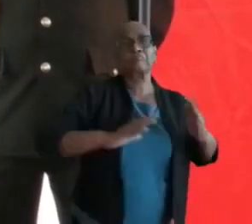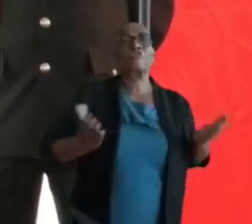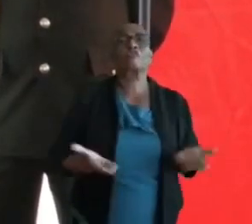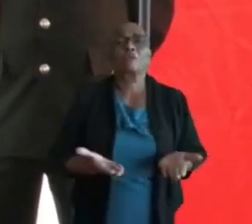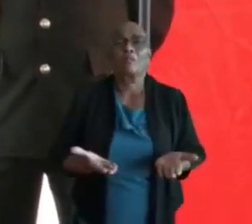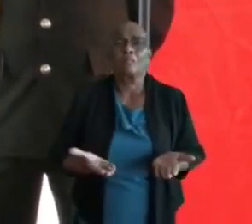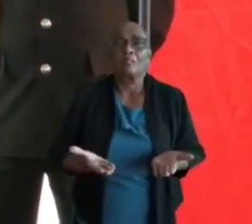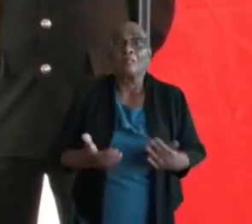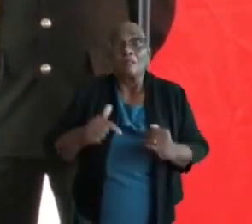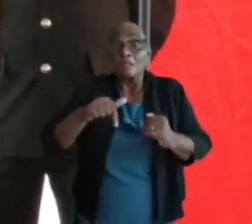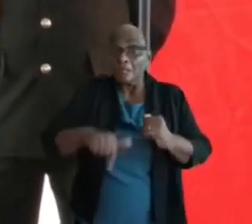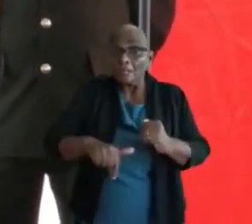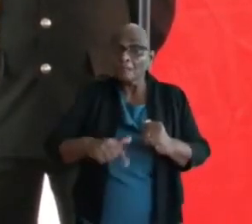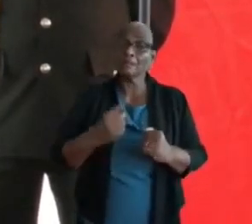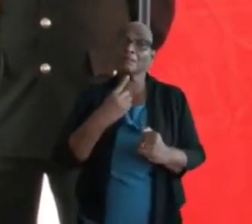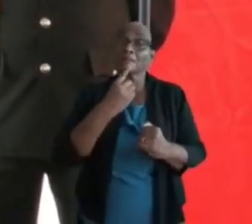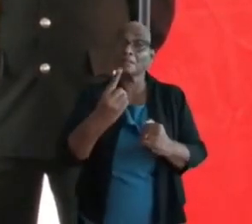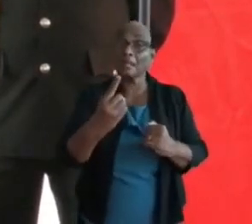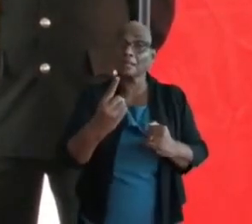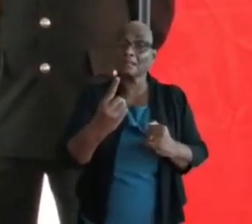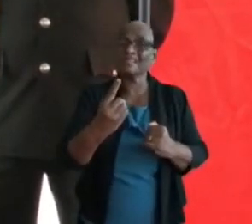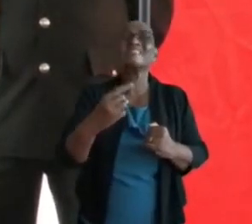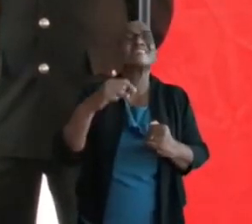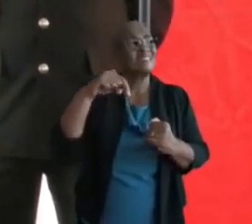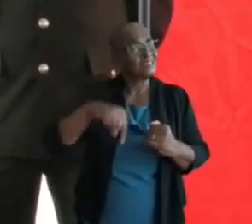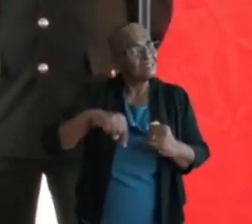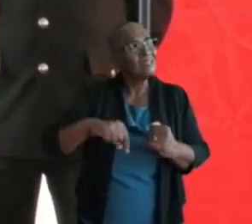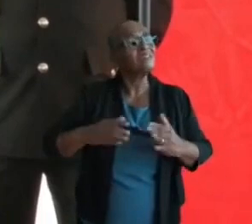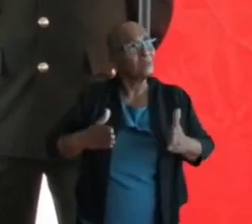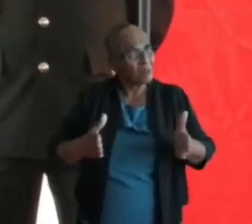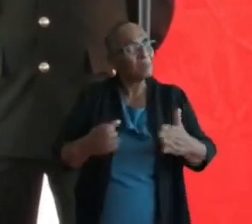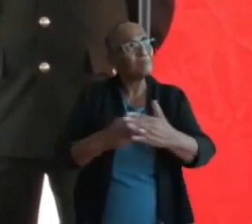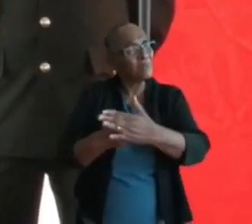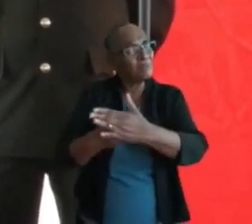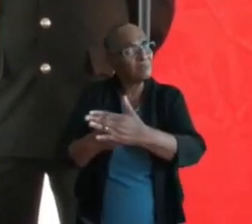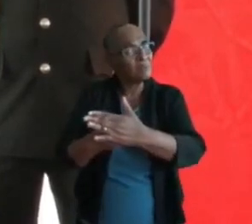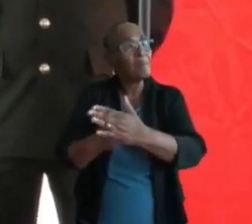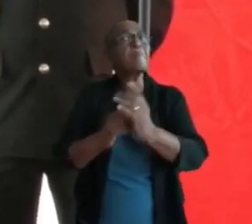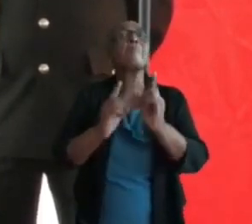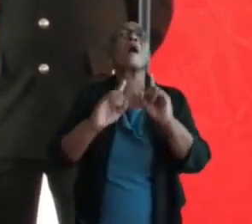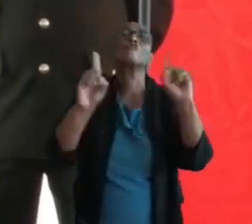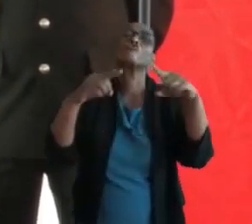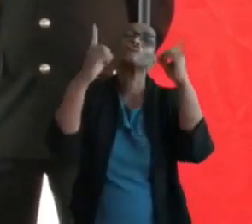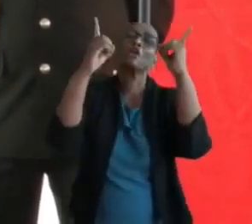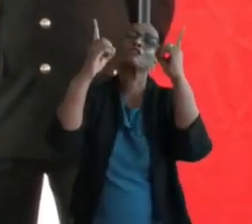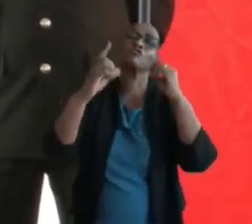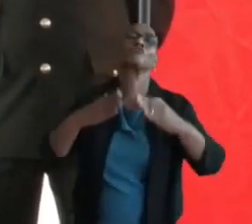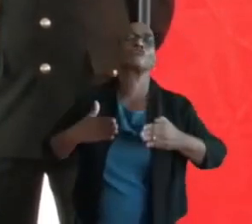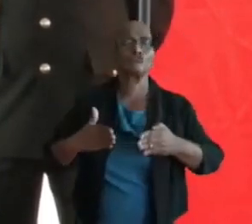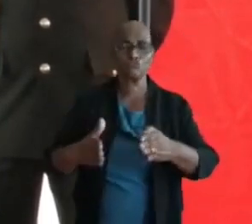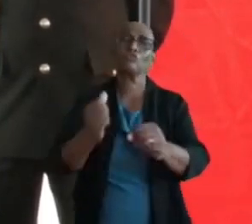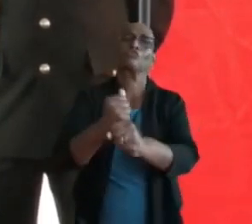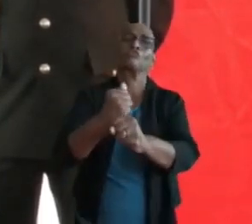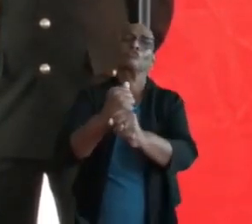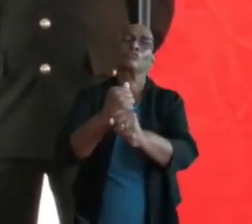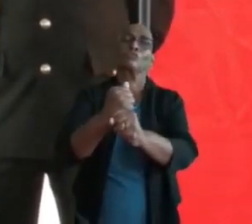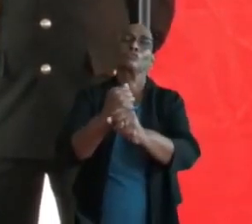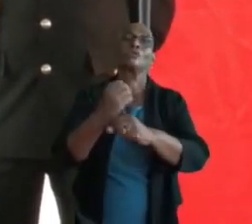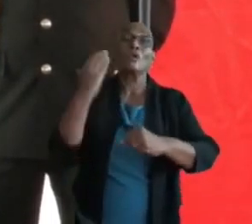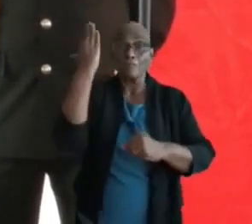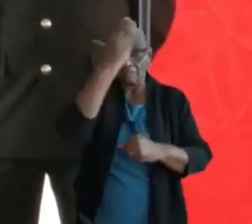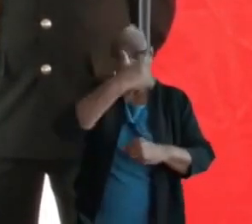vandaag om u te zeggen dat we dat pad met succes zullen afleggen. Het volk van